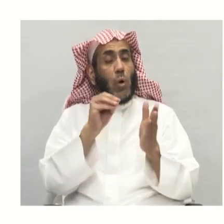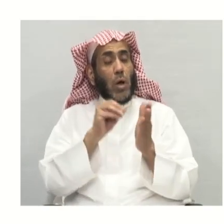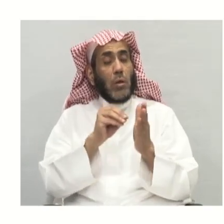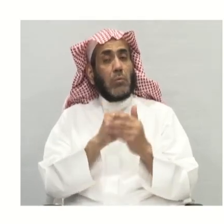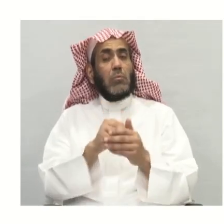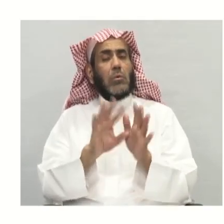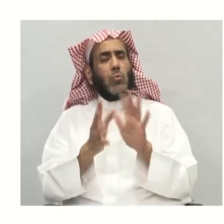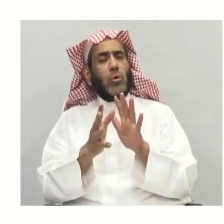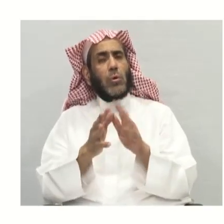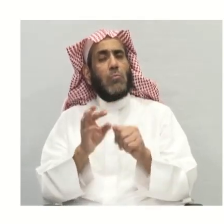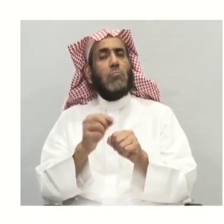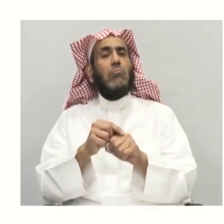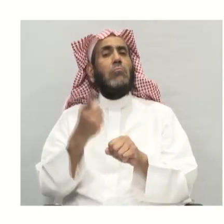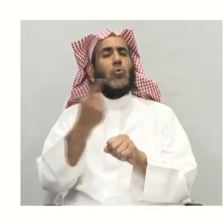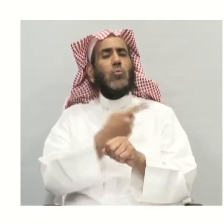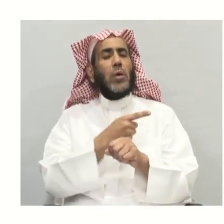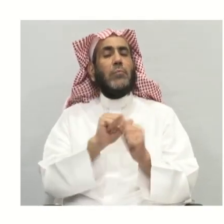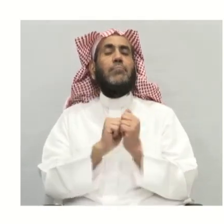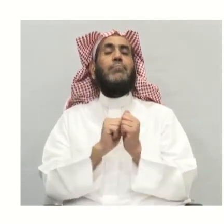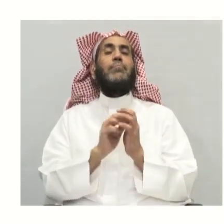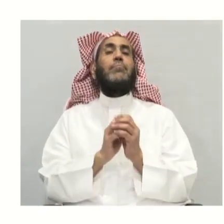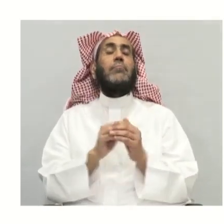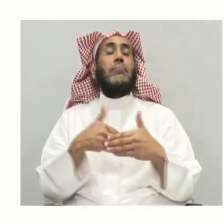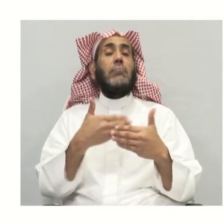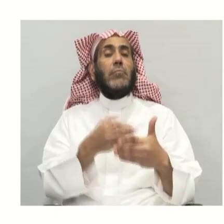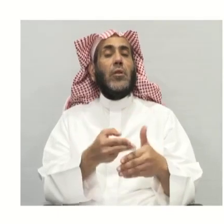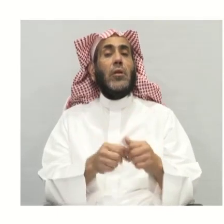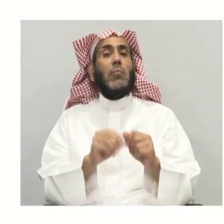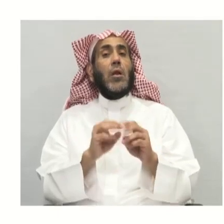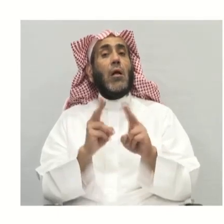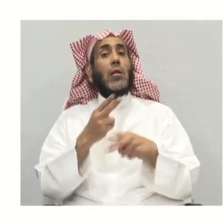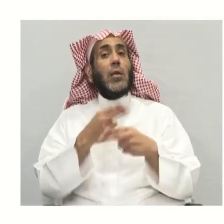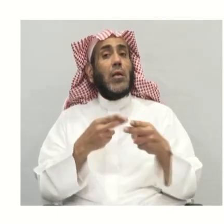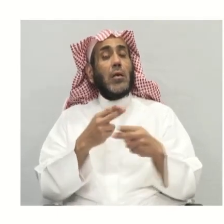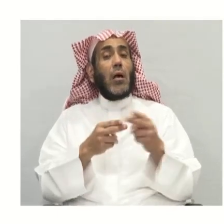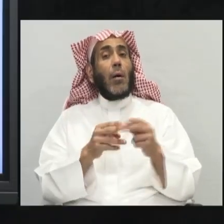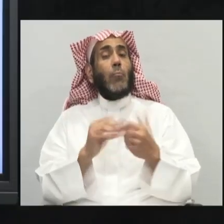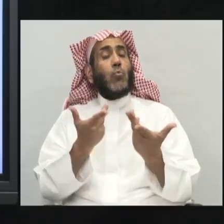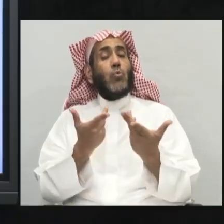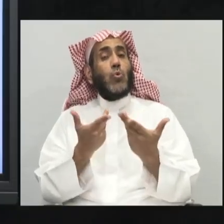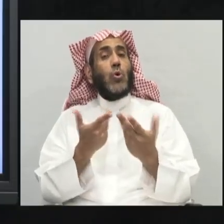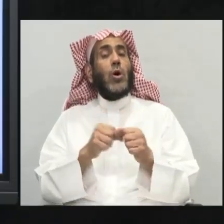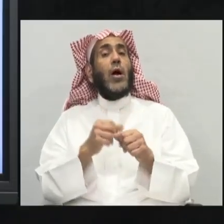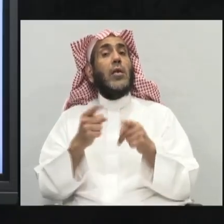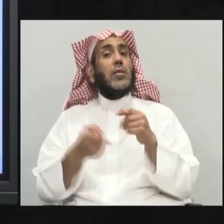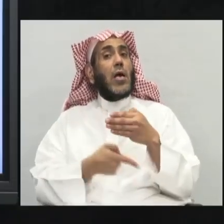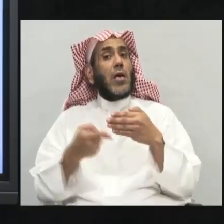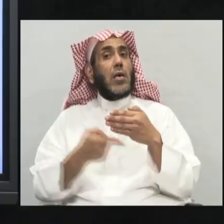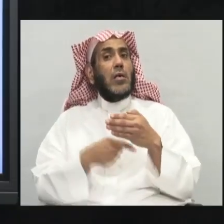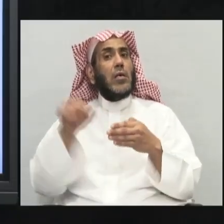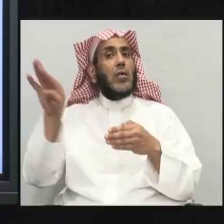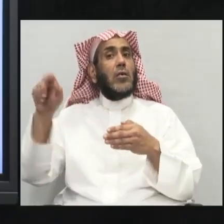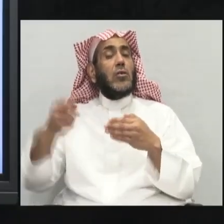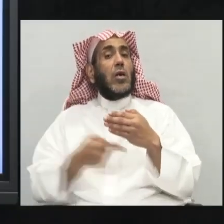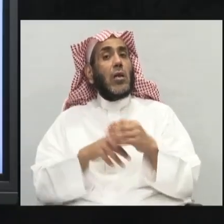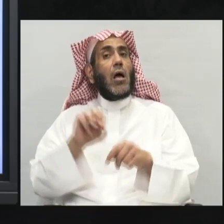انه قد يكون منصوبا ايضا من حالات الاعراب الجر لكن الجر خاص